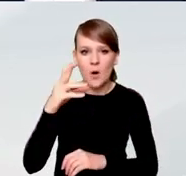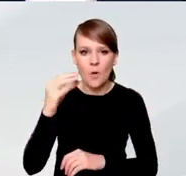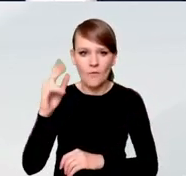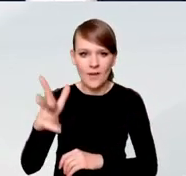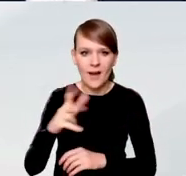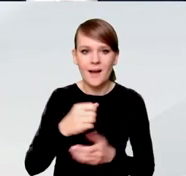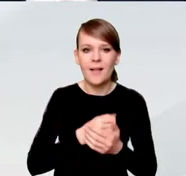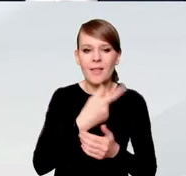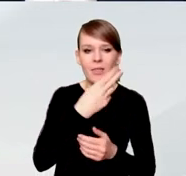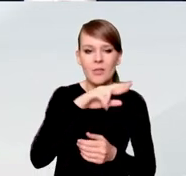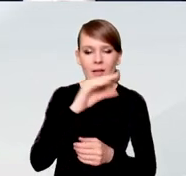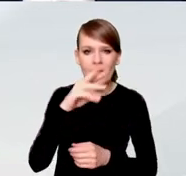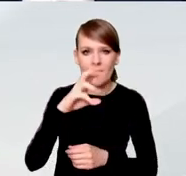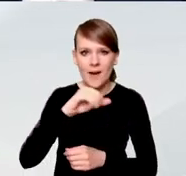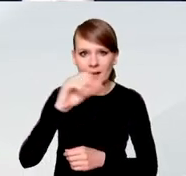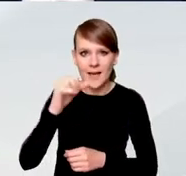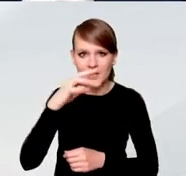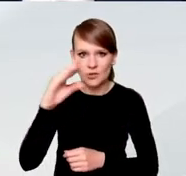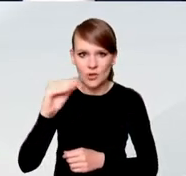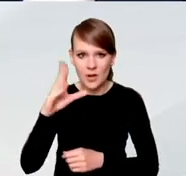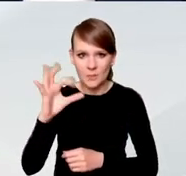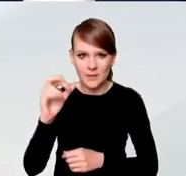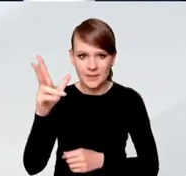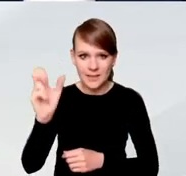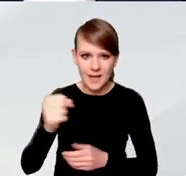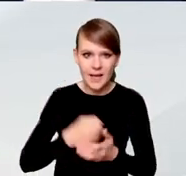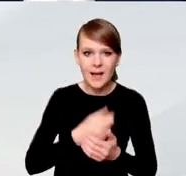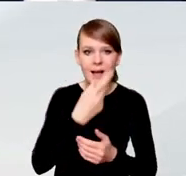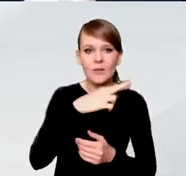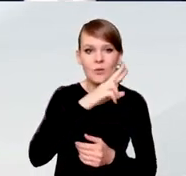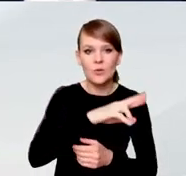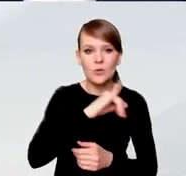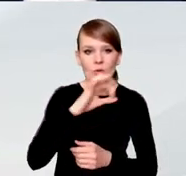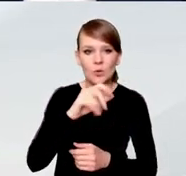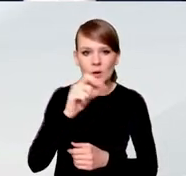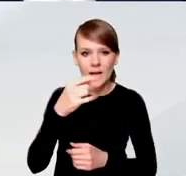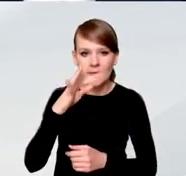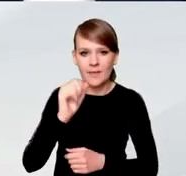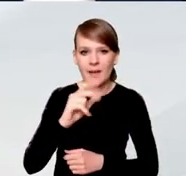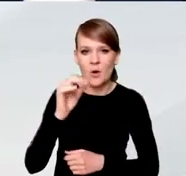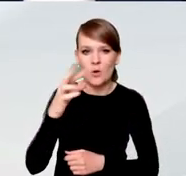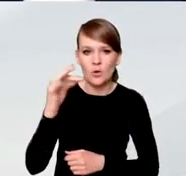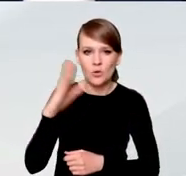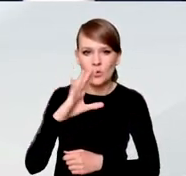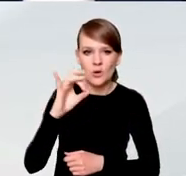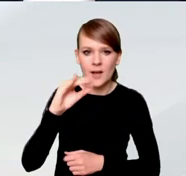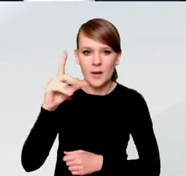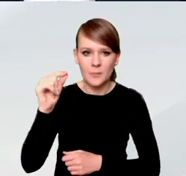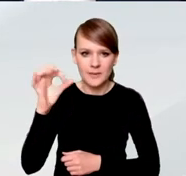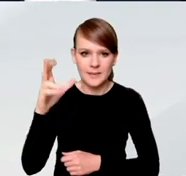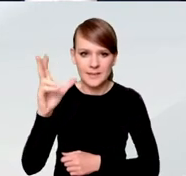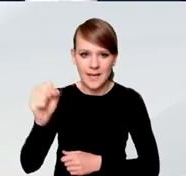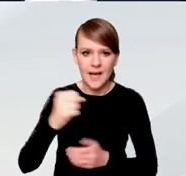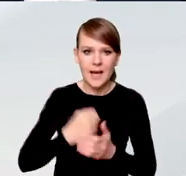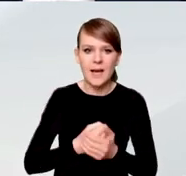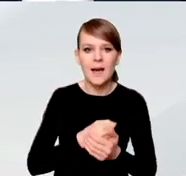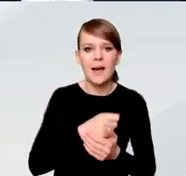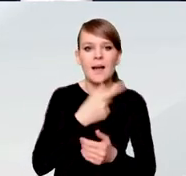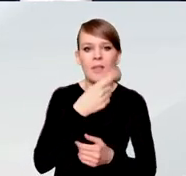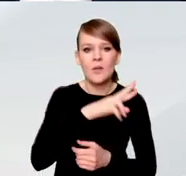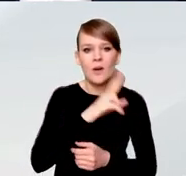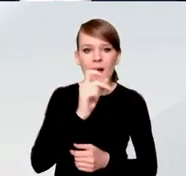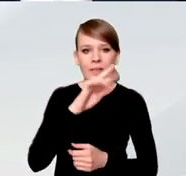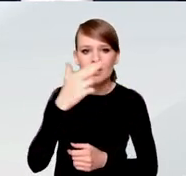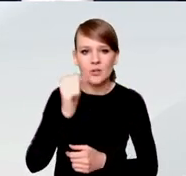Jastrzębska, pani doktor Jolanta Korkosz-Gębska, pani doktor Katarzyna Osiecka-Brzeska, pani doktor